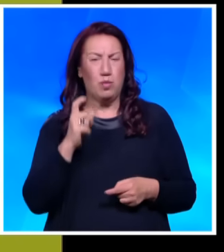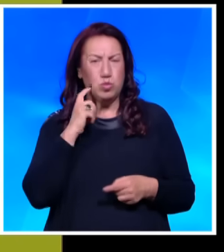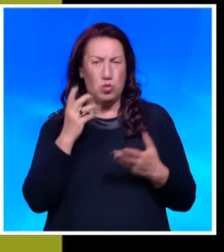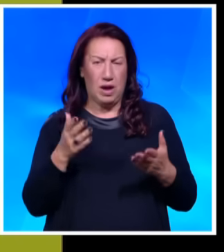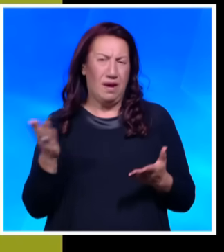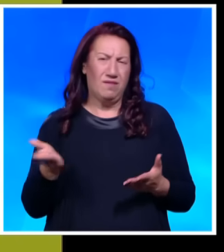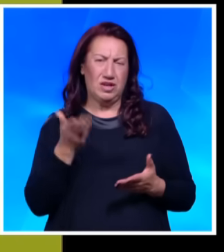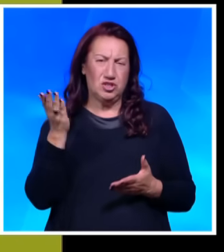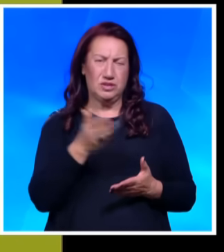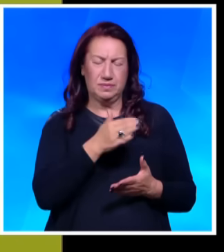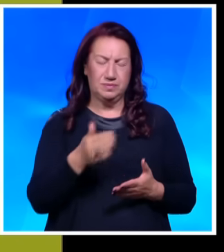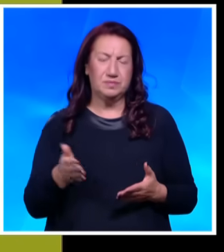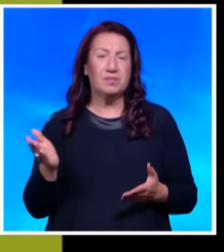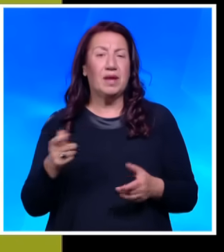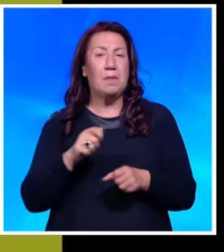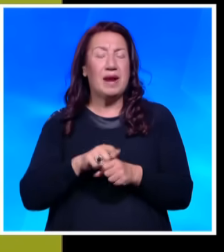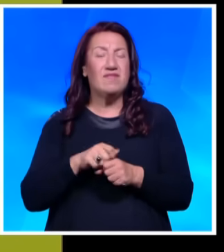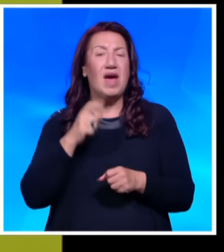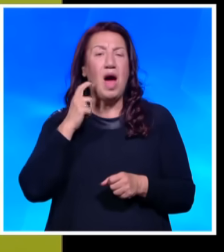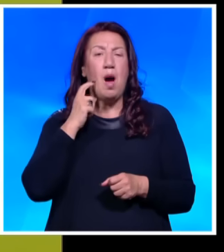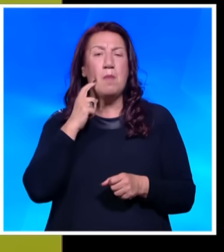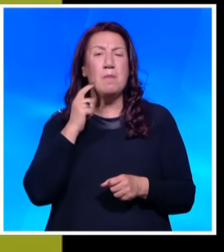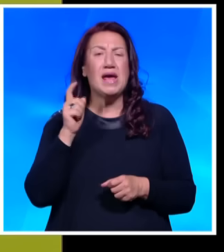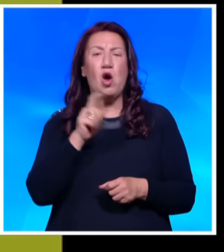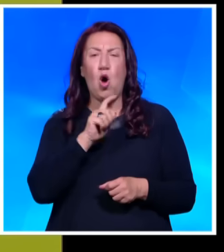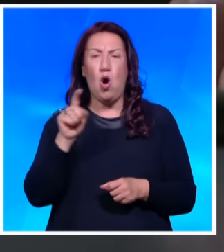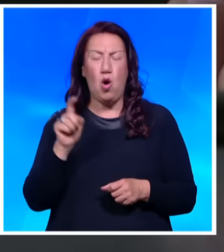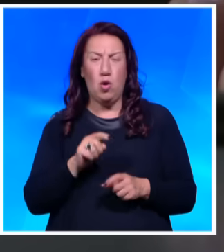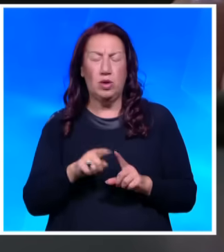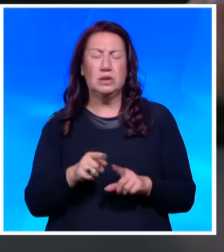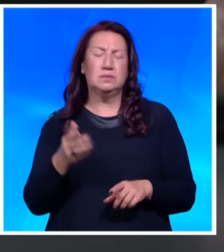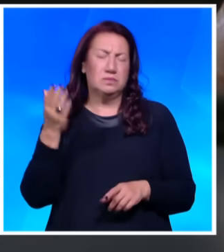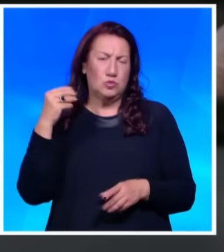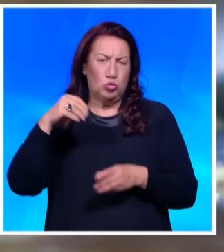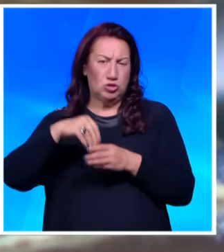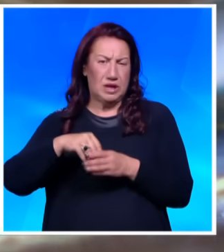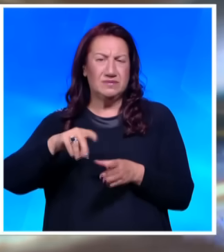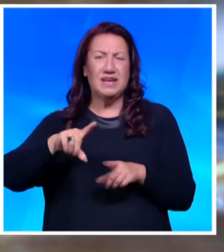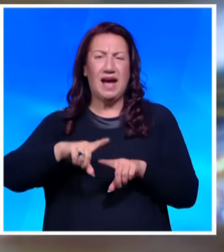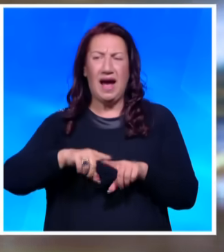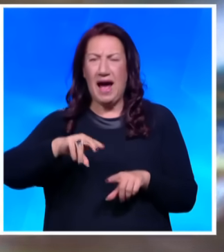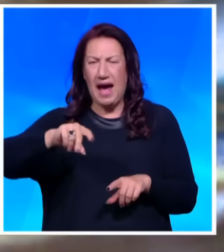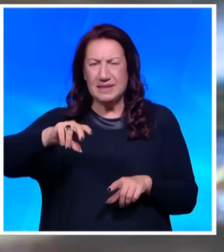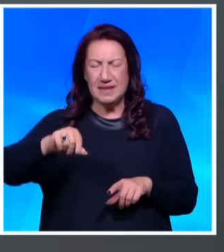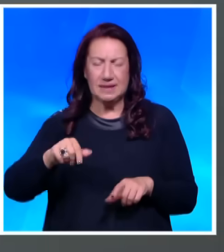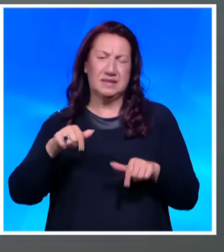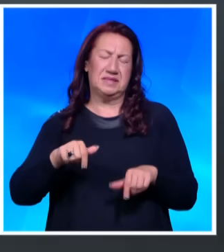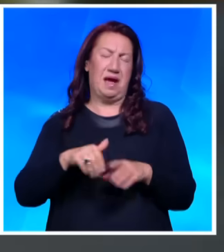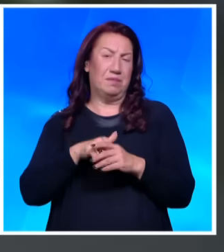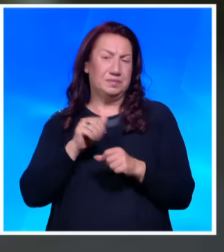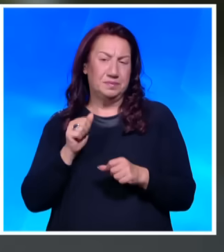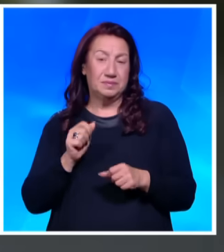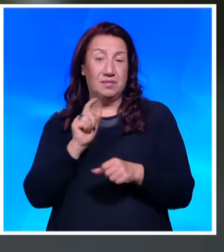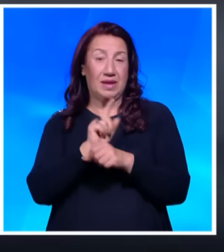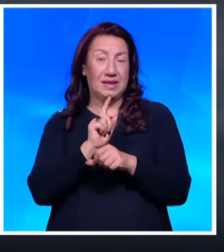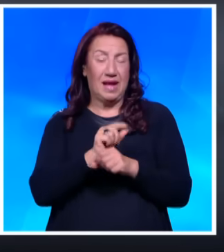Създадох бингозали, вече ги няма. Участвах в хазарта, вече не участвам. Въпреки това изказване, 11 години по-късно създава